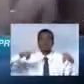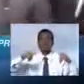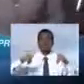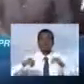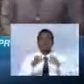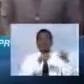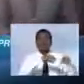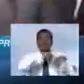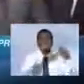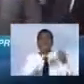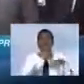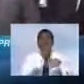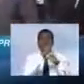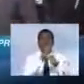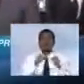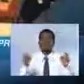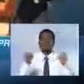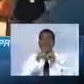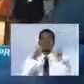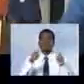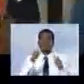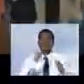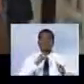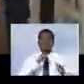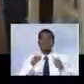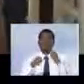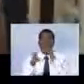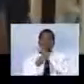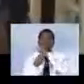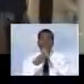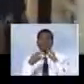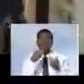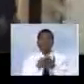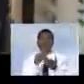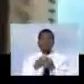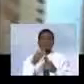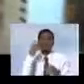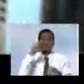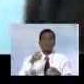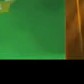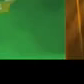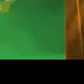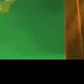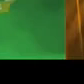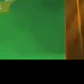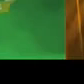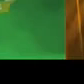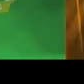de mettre en place sa propre banque de développement et un fonds de réserve de devises.